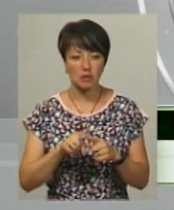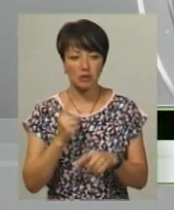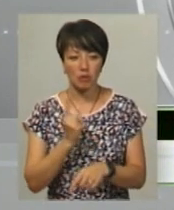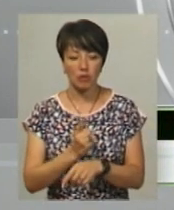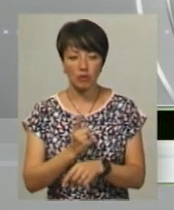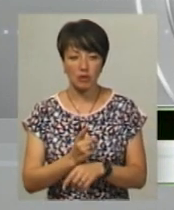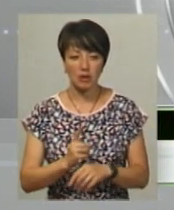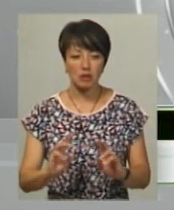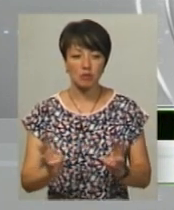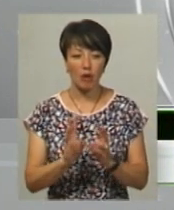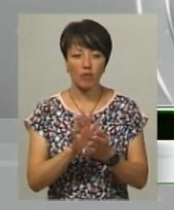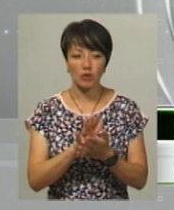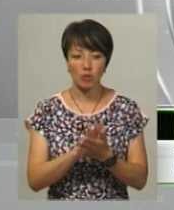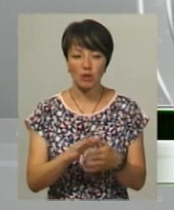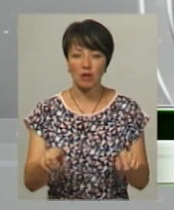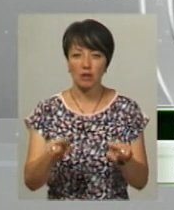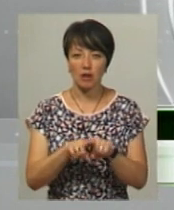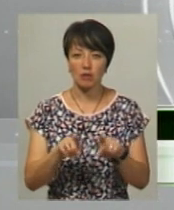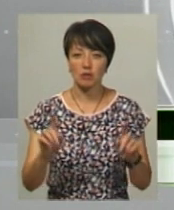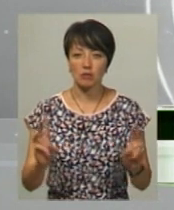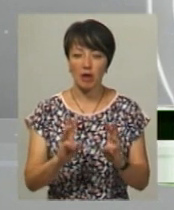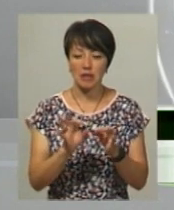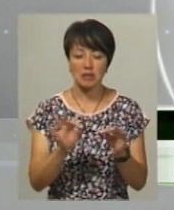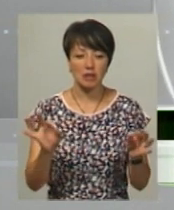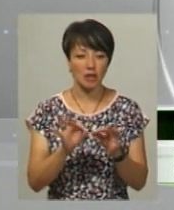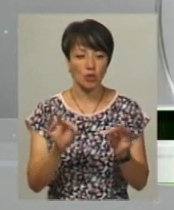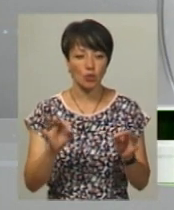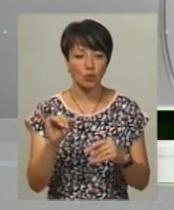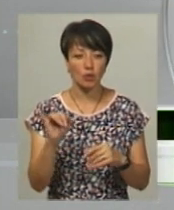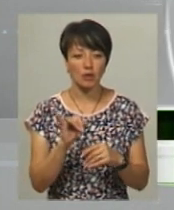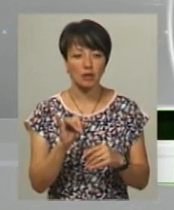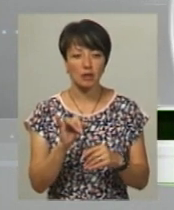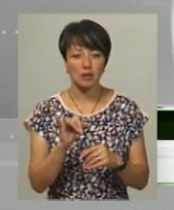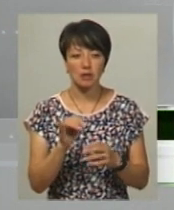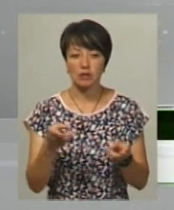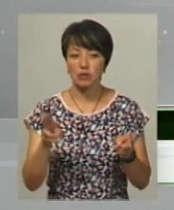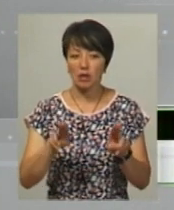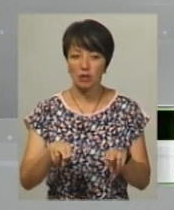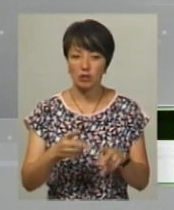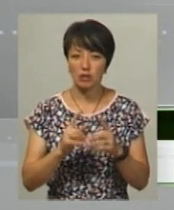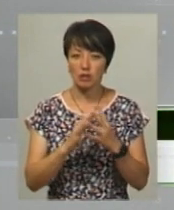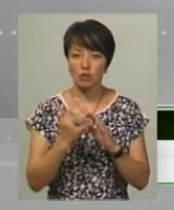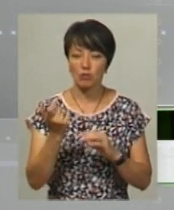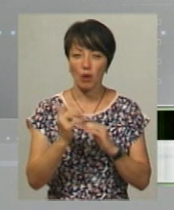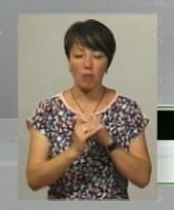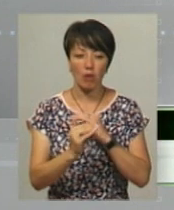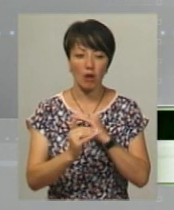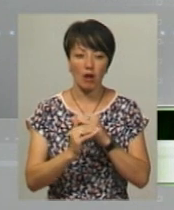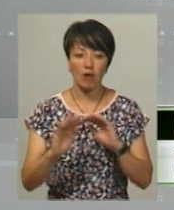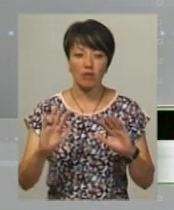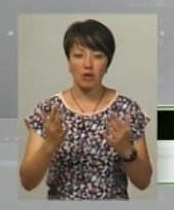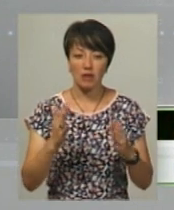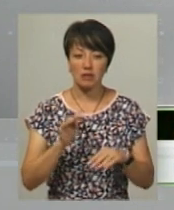стерники та спалювати відходи, а також спалювати стерню та післяжненні залишки на сільськогосподарських полях. В разі